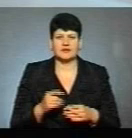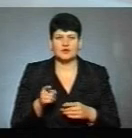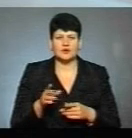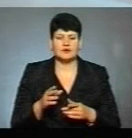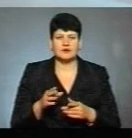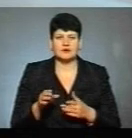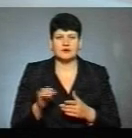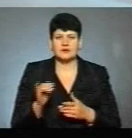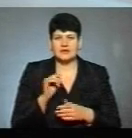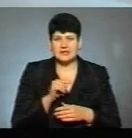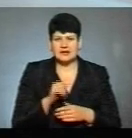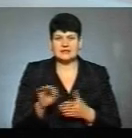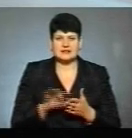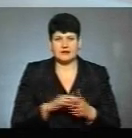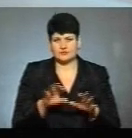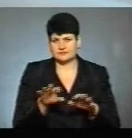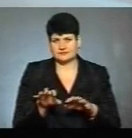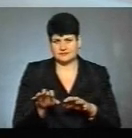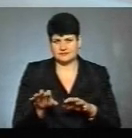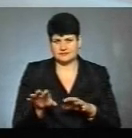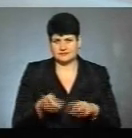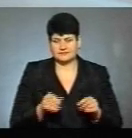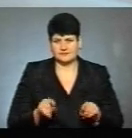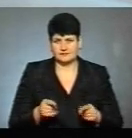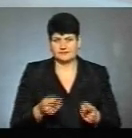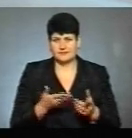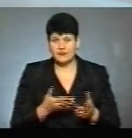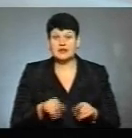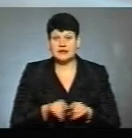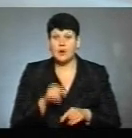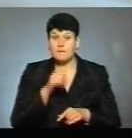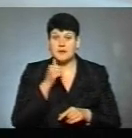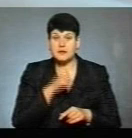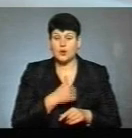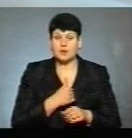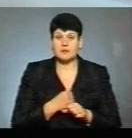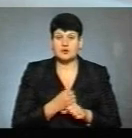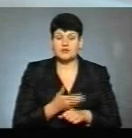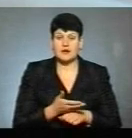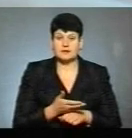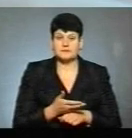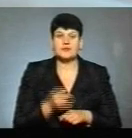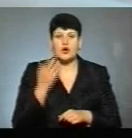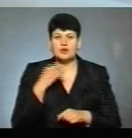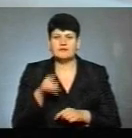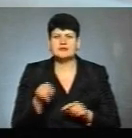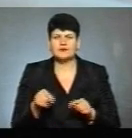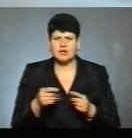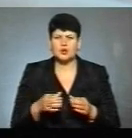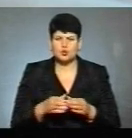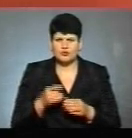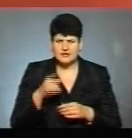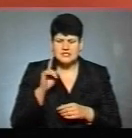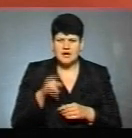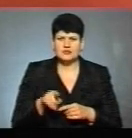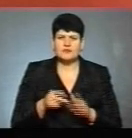раз замили, що вони також підпільно хотіли працювати. Ну тоді, коли ви створили групу, ви вже знали, що